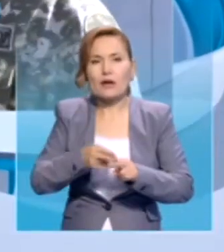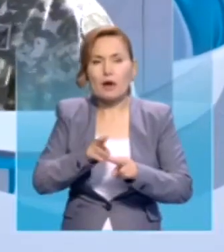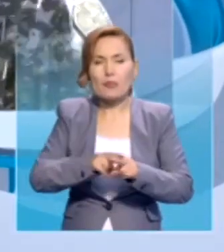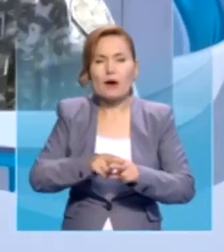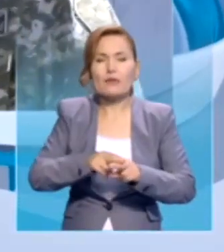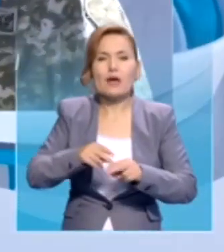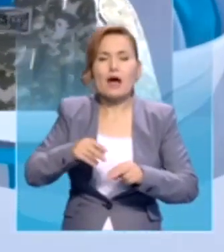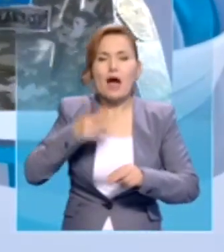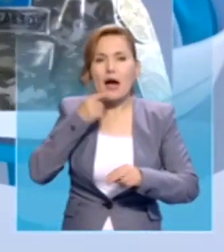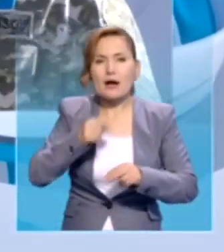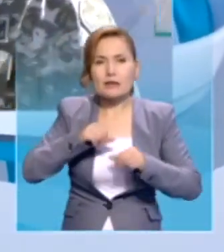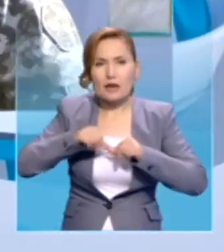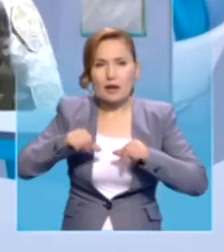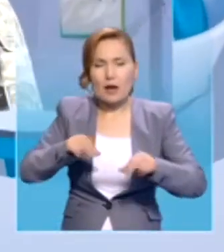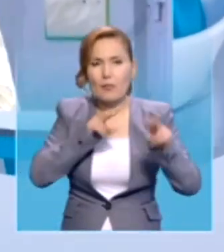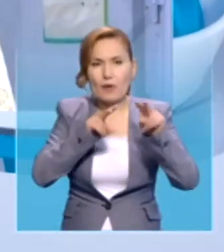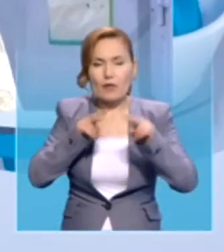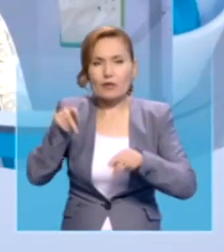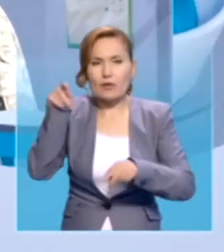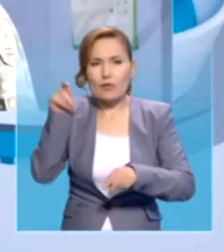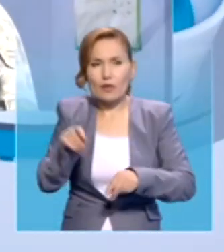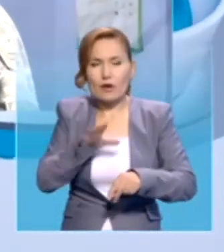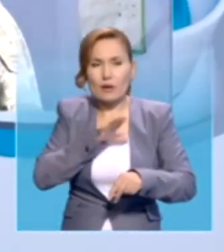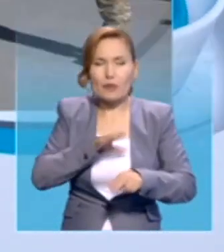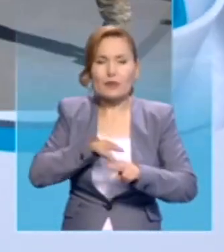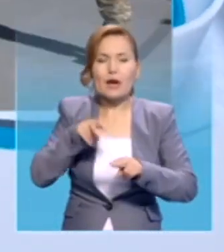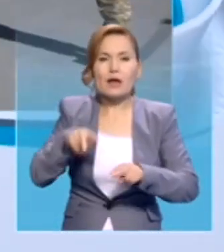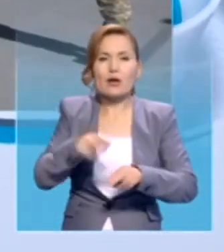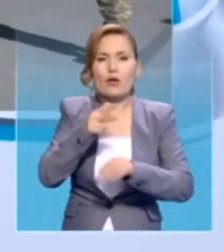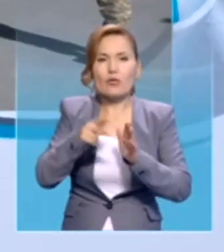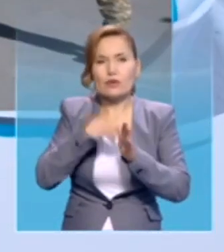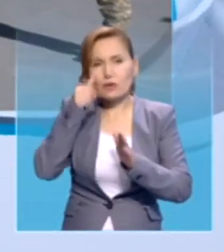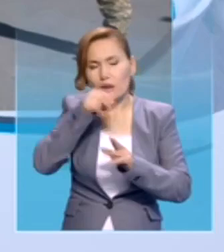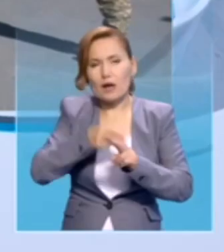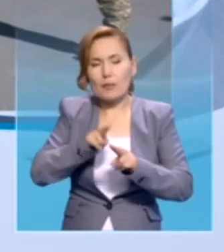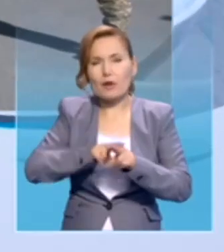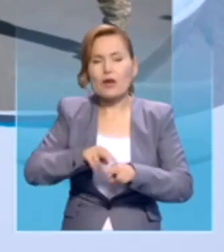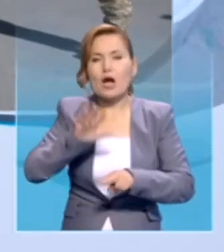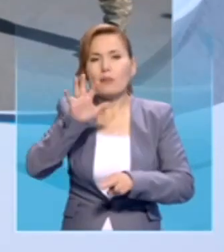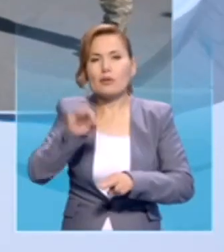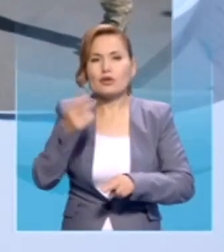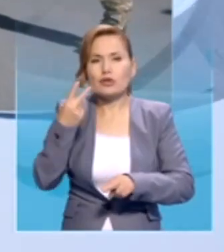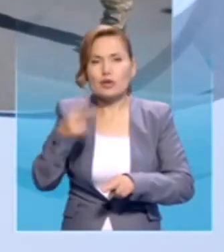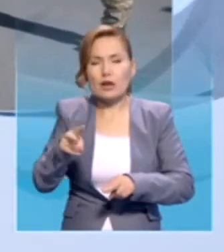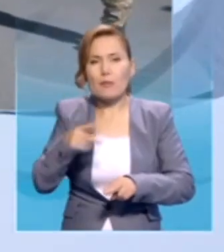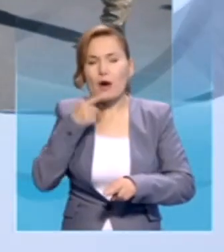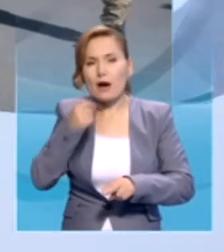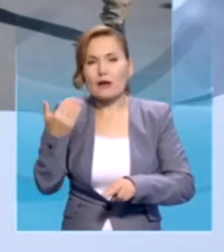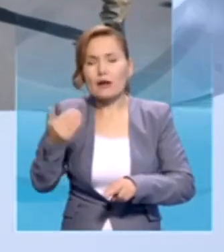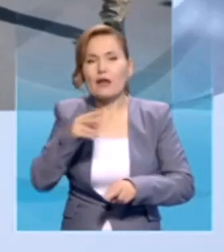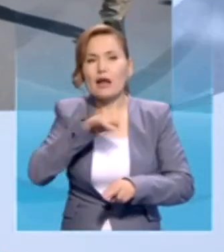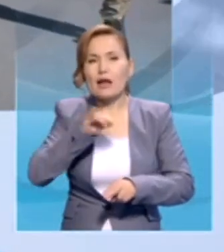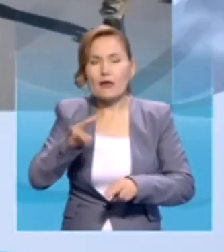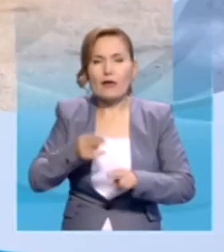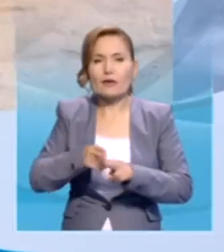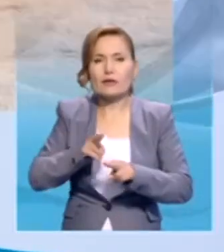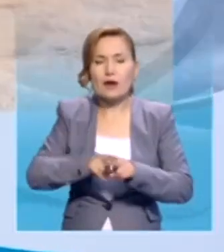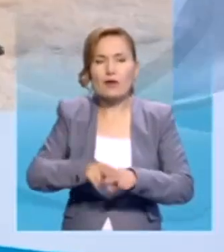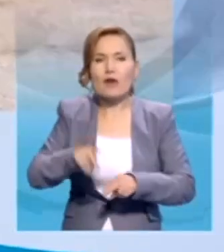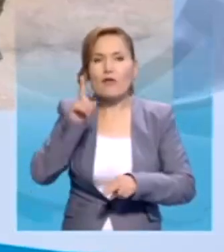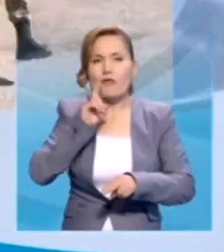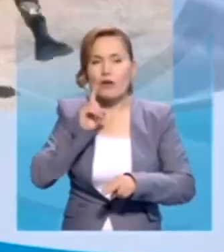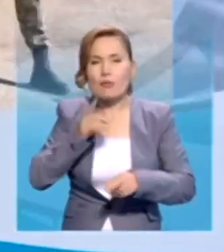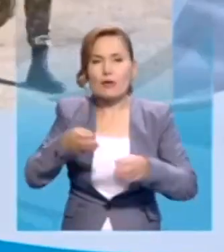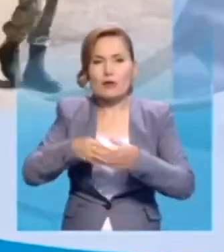және штаб офицері ретінде барып келді. 2018 жылдан бастап 520 әскери Ливандағы уақытша күштер миссиясына